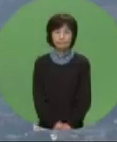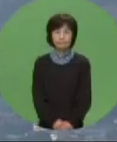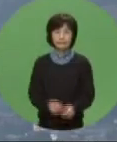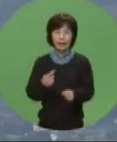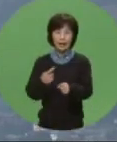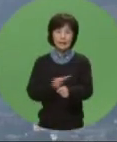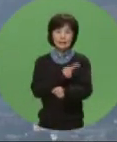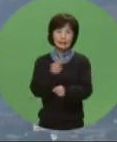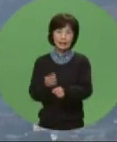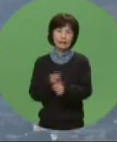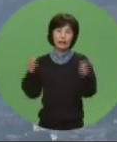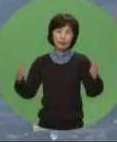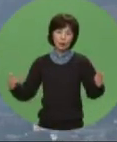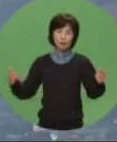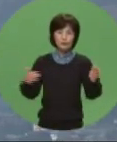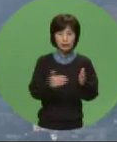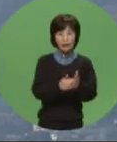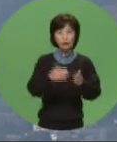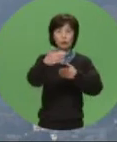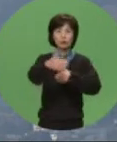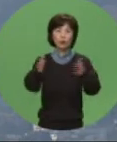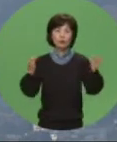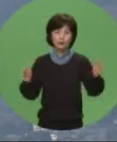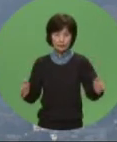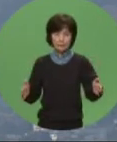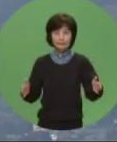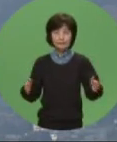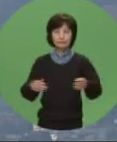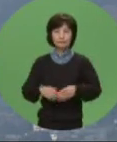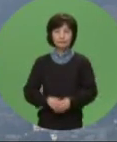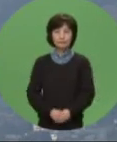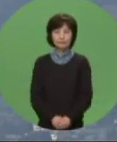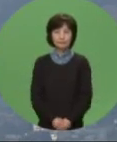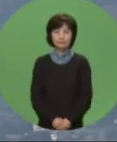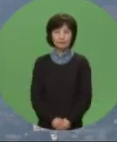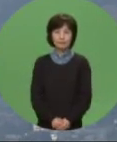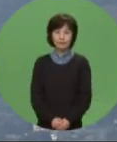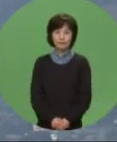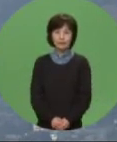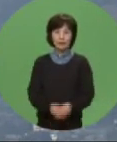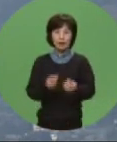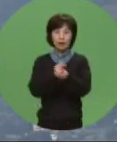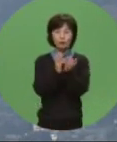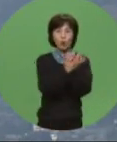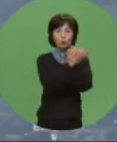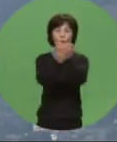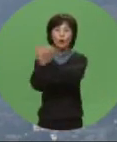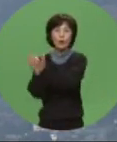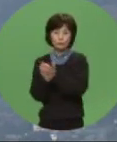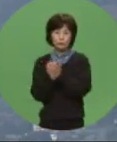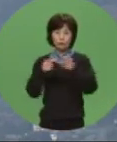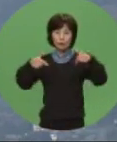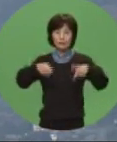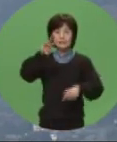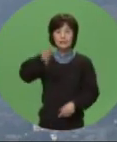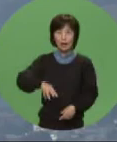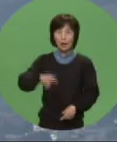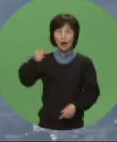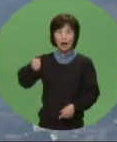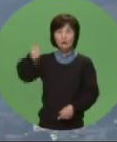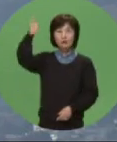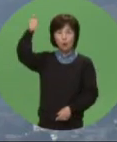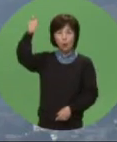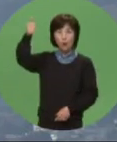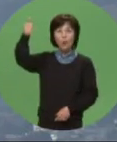一年の締めくくりの教室となったこの門松教室。フローラムの西川所長は、